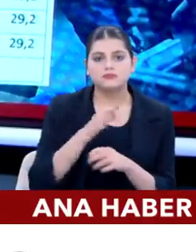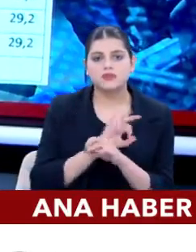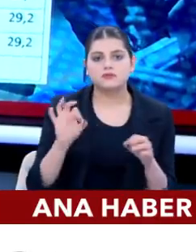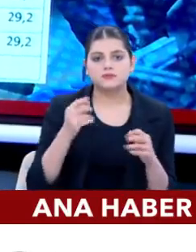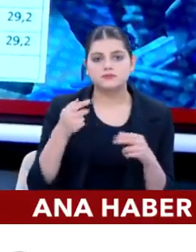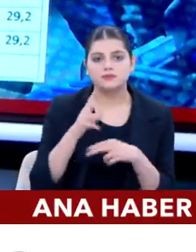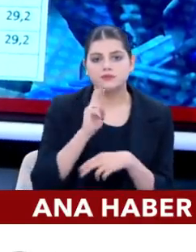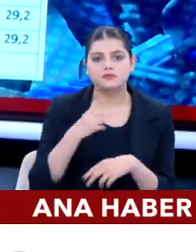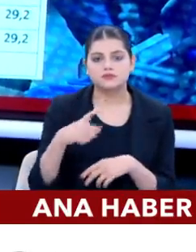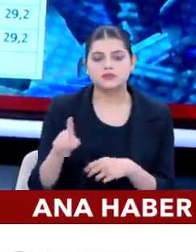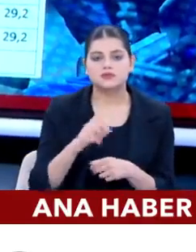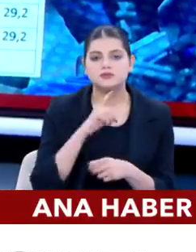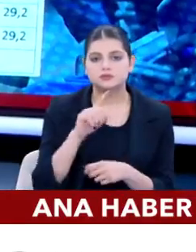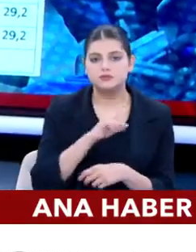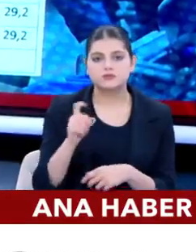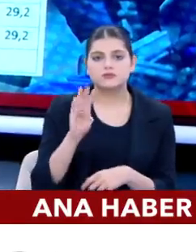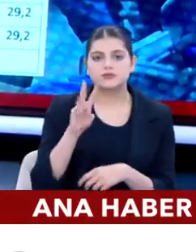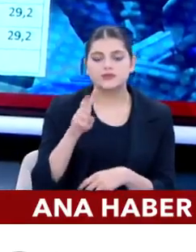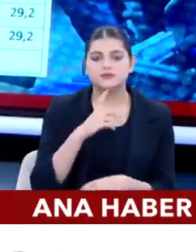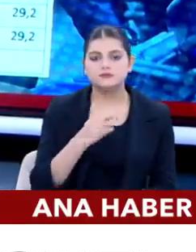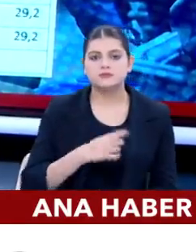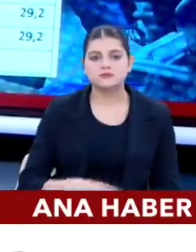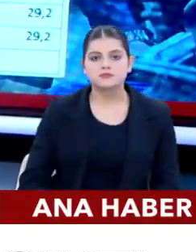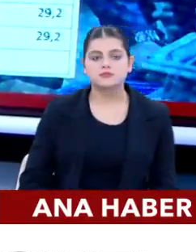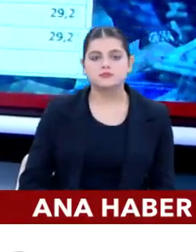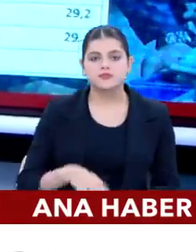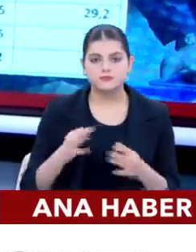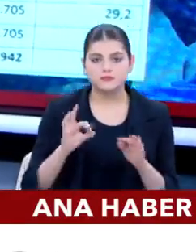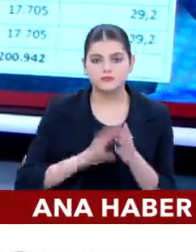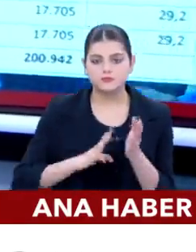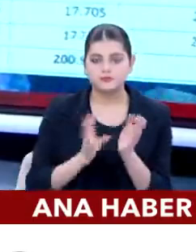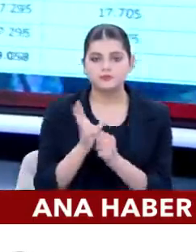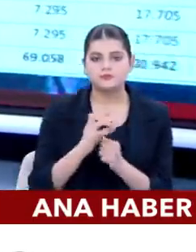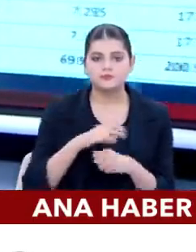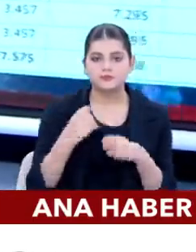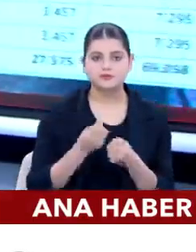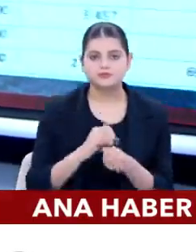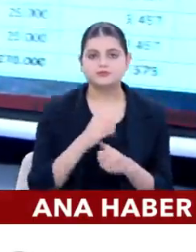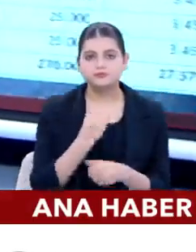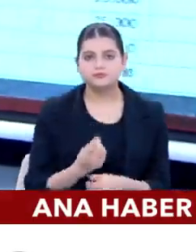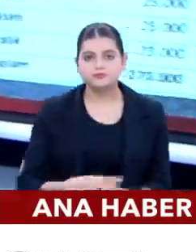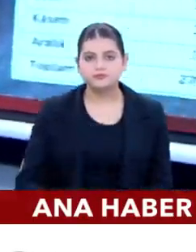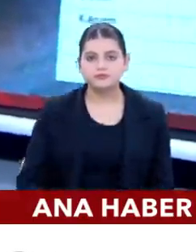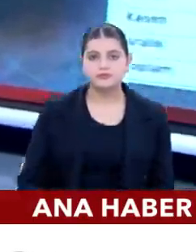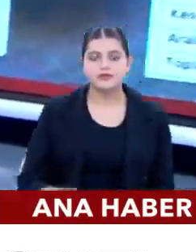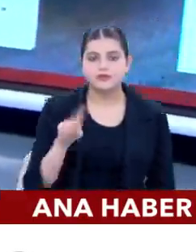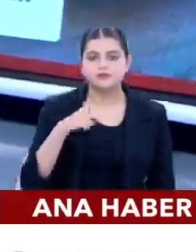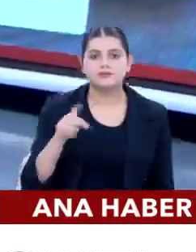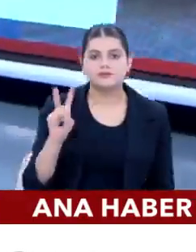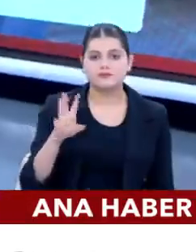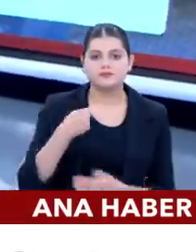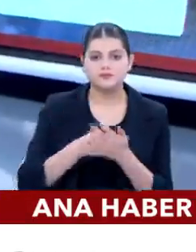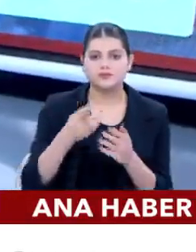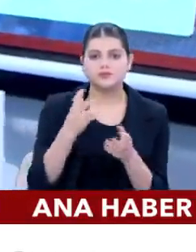ücrette 2.94 Evet böyle vergiler toplanıyor çalışandan 20.000 25.000